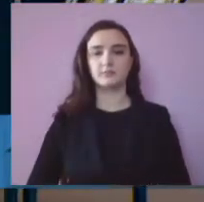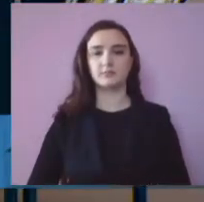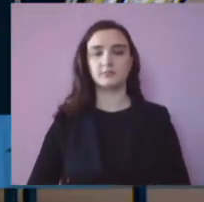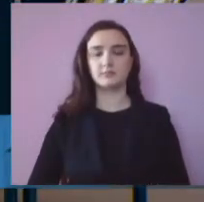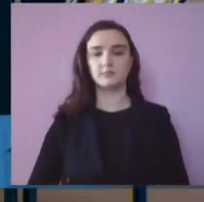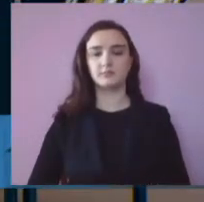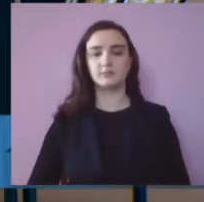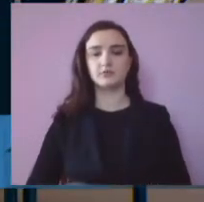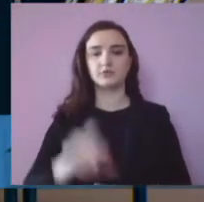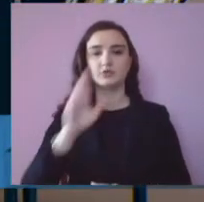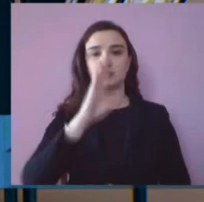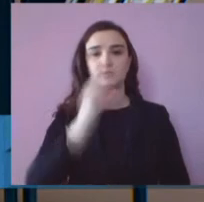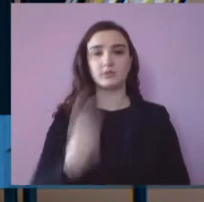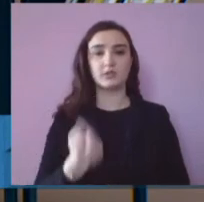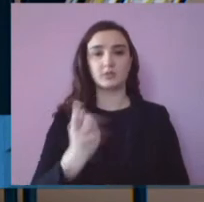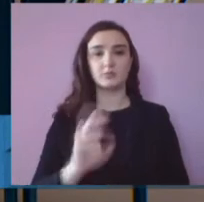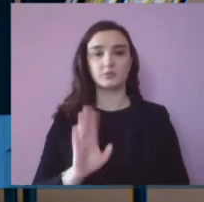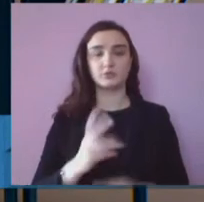ეს, რადგანაც